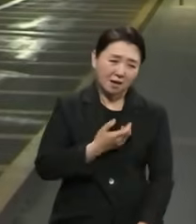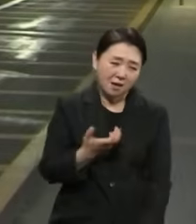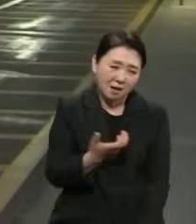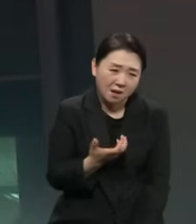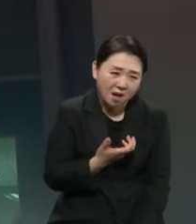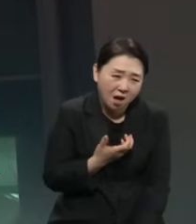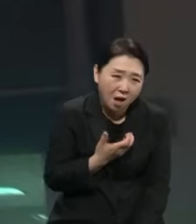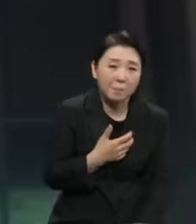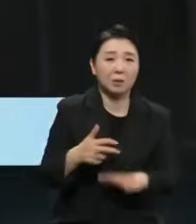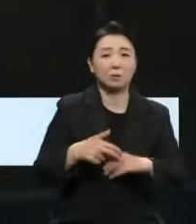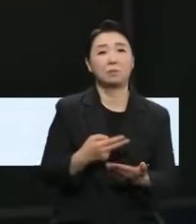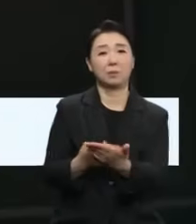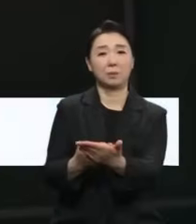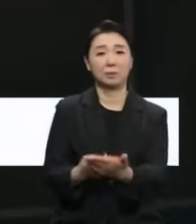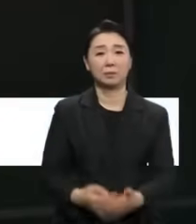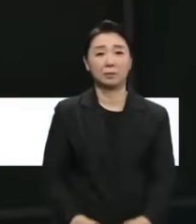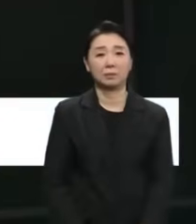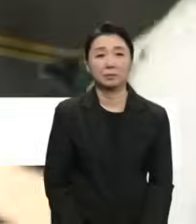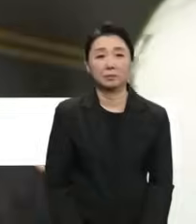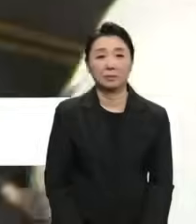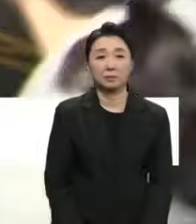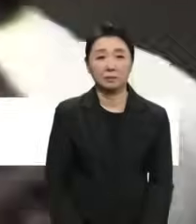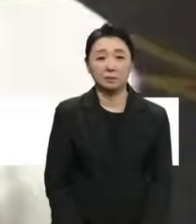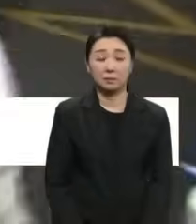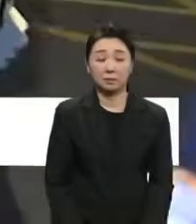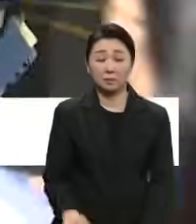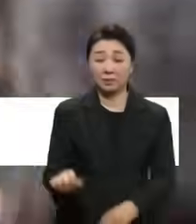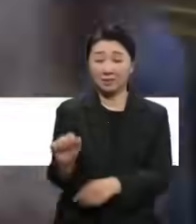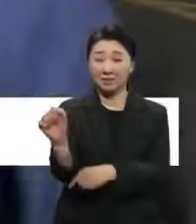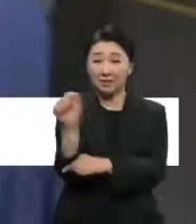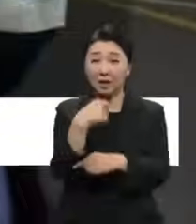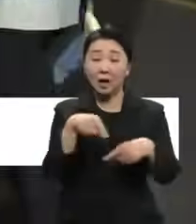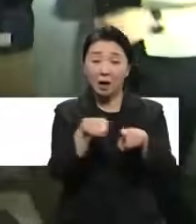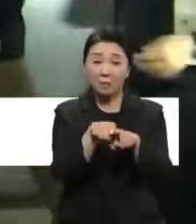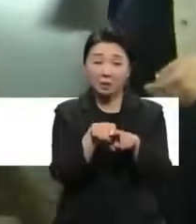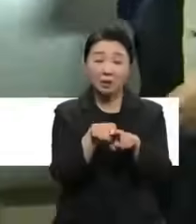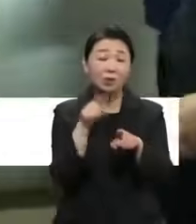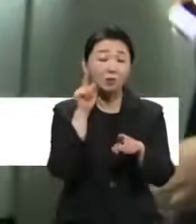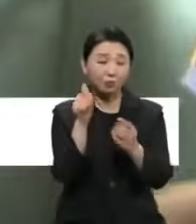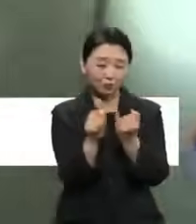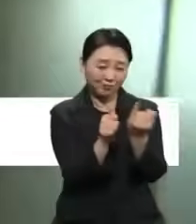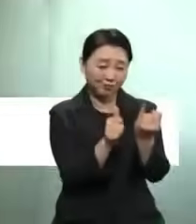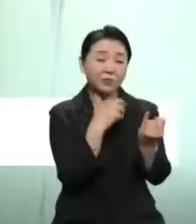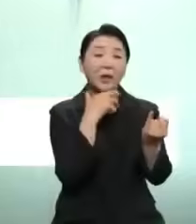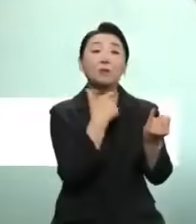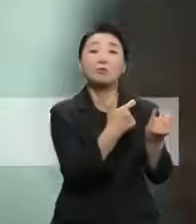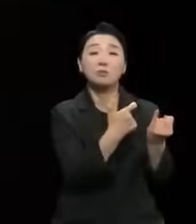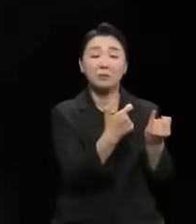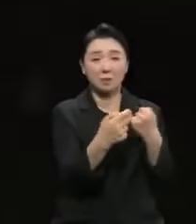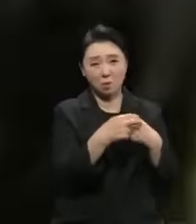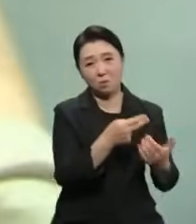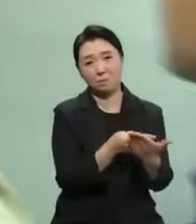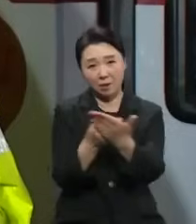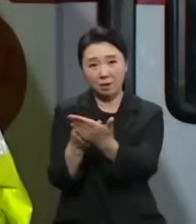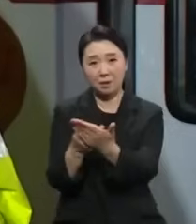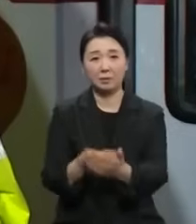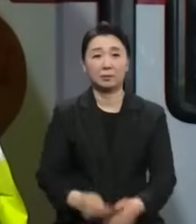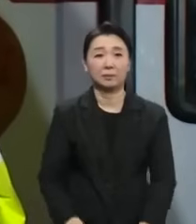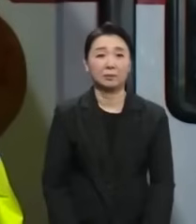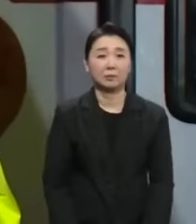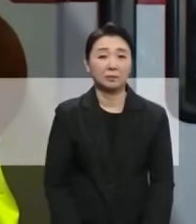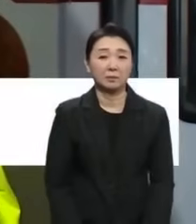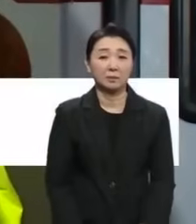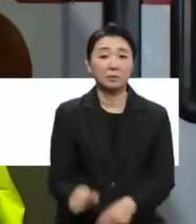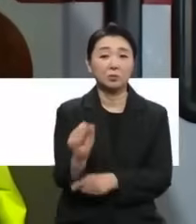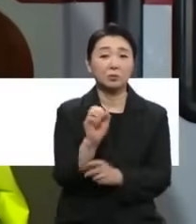호소해 병원으로 옮겨졌습니다. 차량에 함께 타고 있던 운전자의 60대 아내도 병원으로 이송됐습니다.